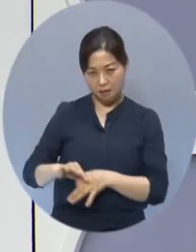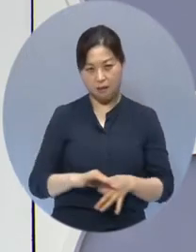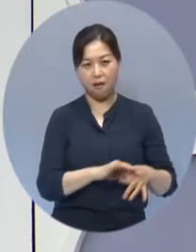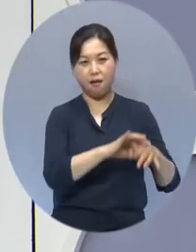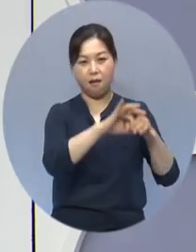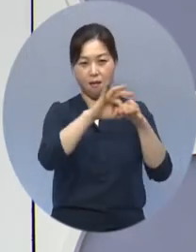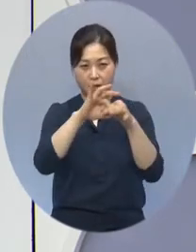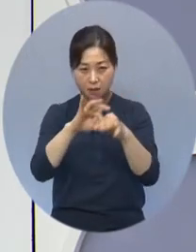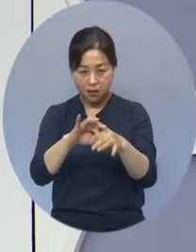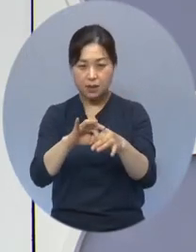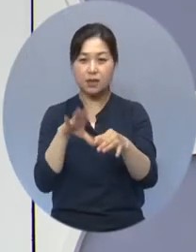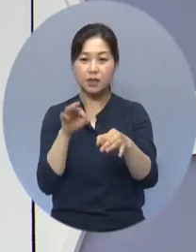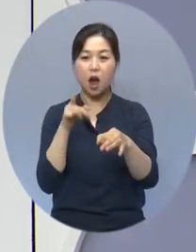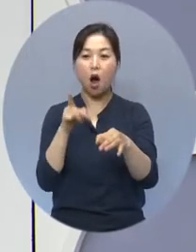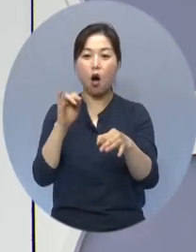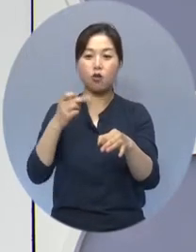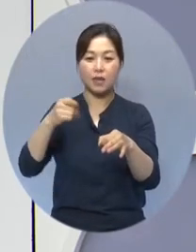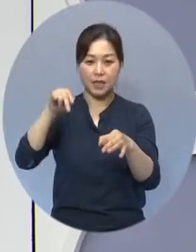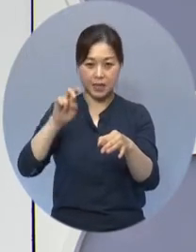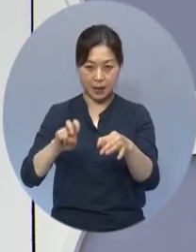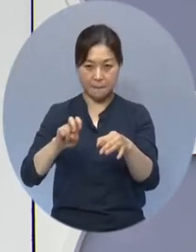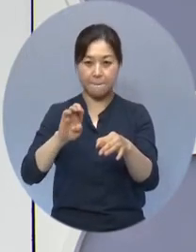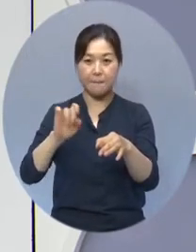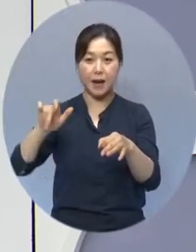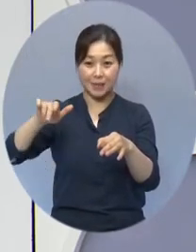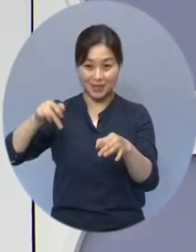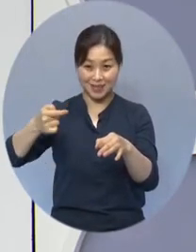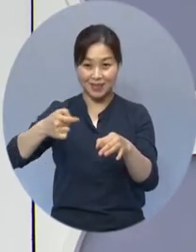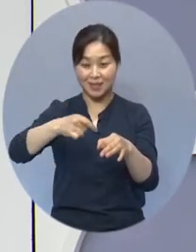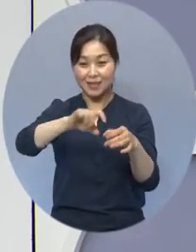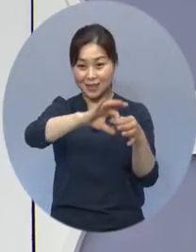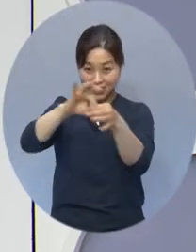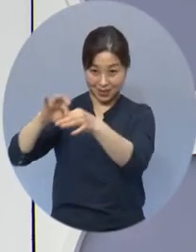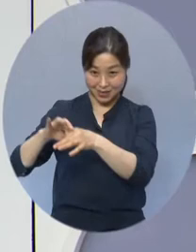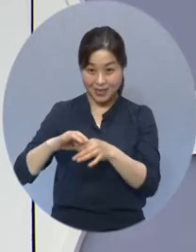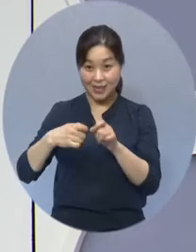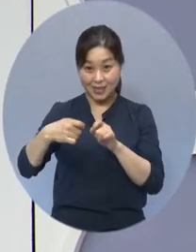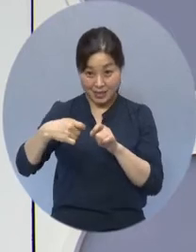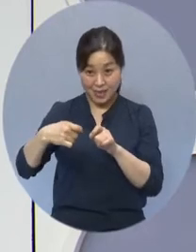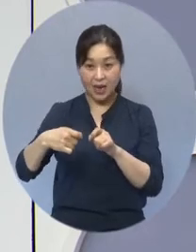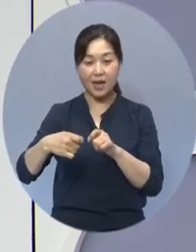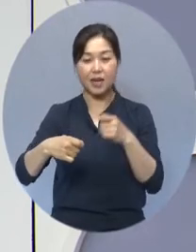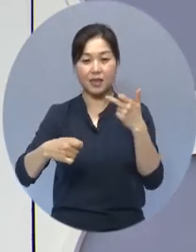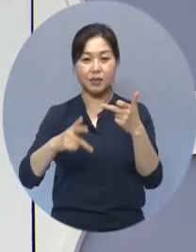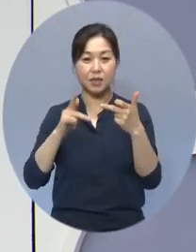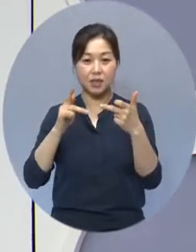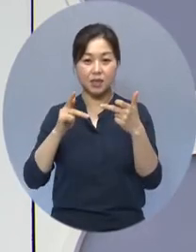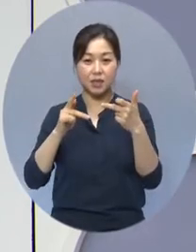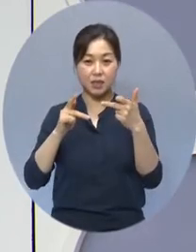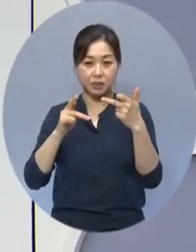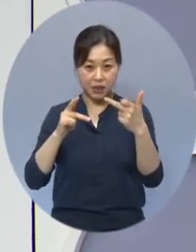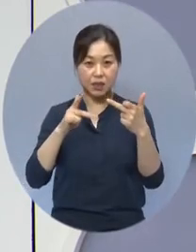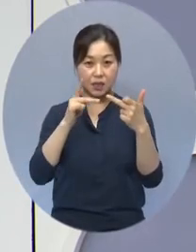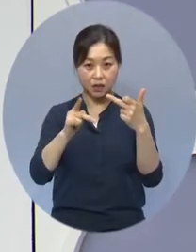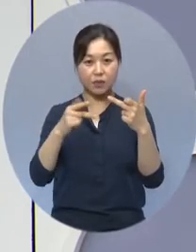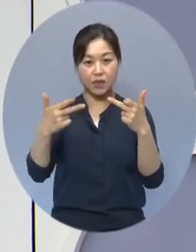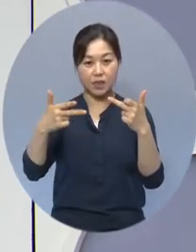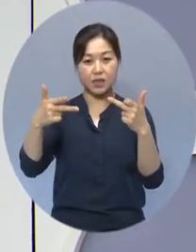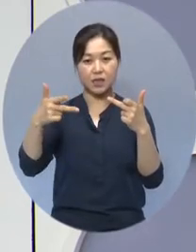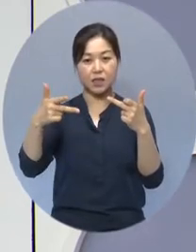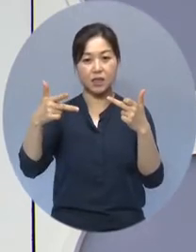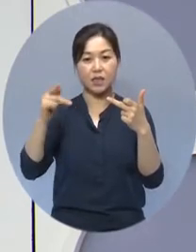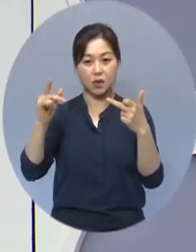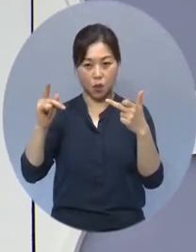그것이 이제 어울림 파크인데요. 예. 그 연장 거리가 한 17km 정도 돼요. 정확하게 17.7km인데. 그러면